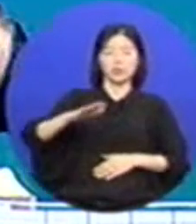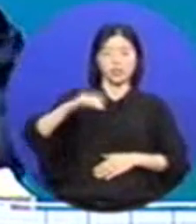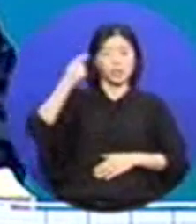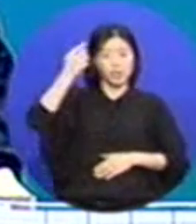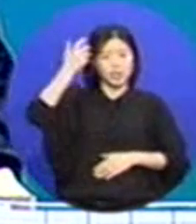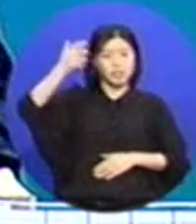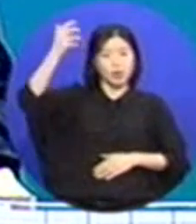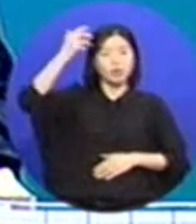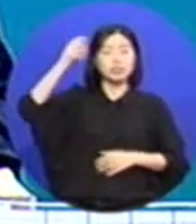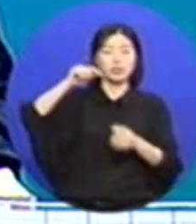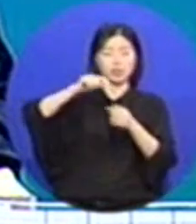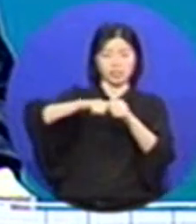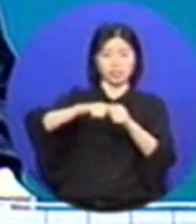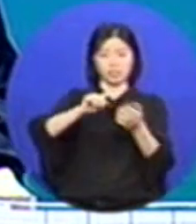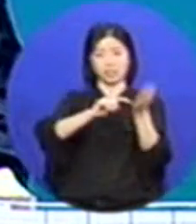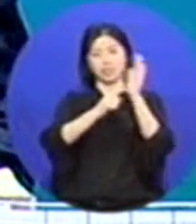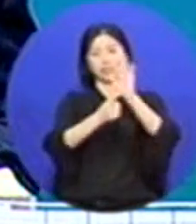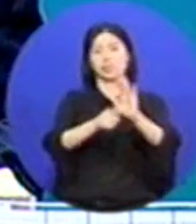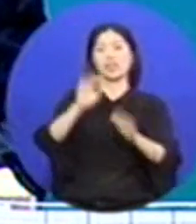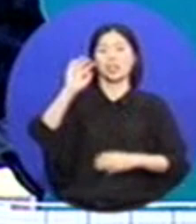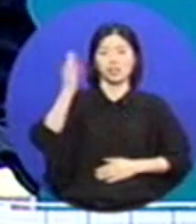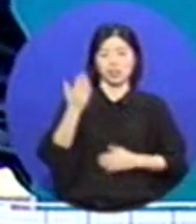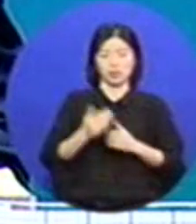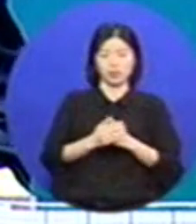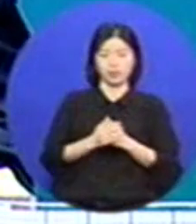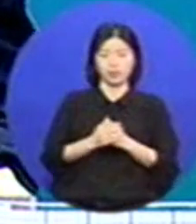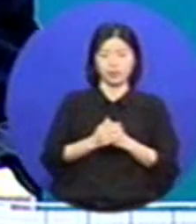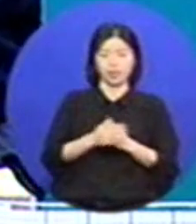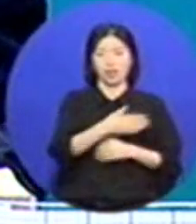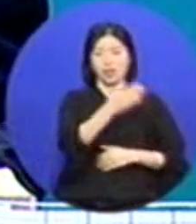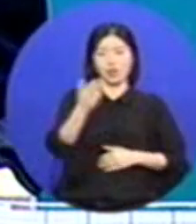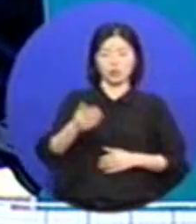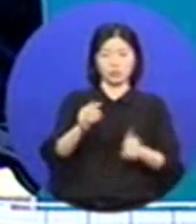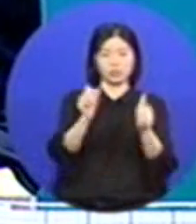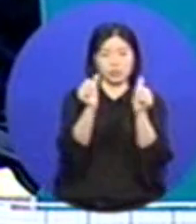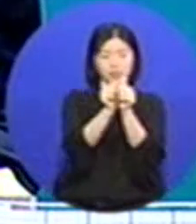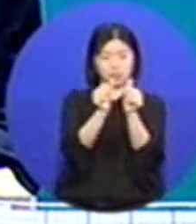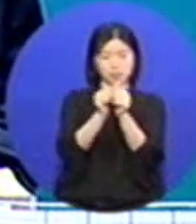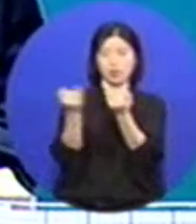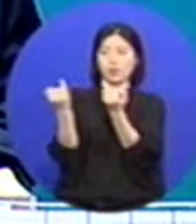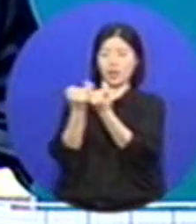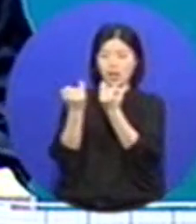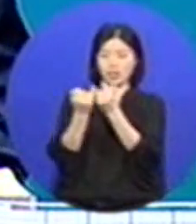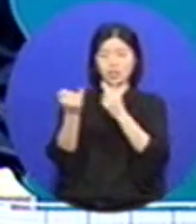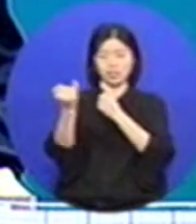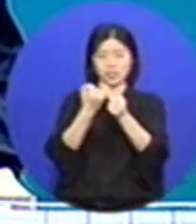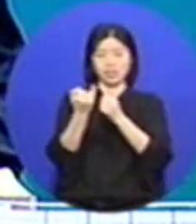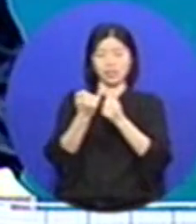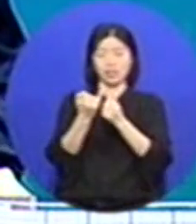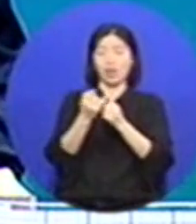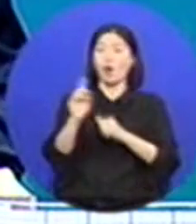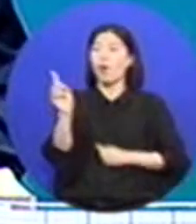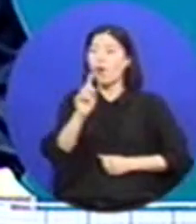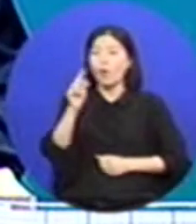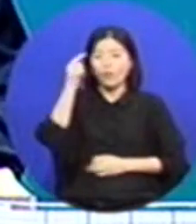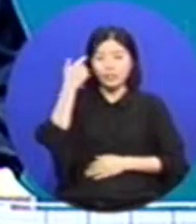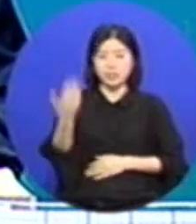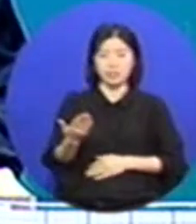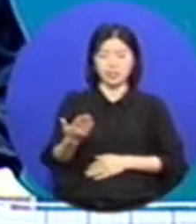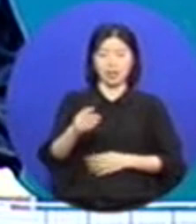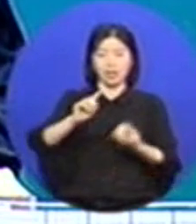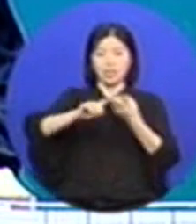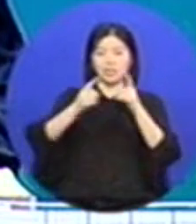그대로 드러나는 거에요 여러분 남편 아내 사이에 어떠세요 서로 서로의